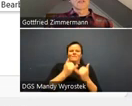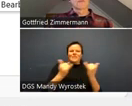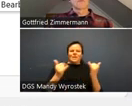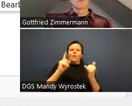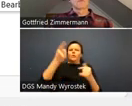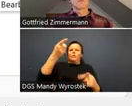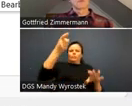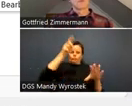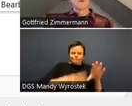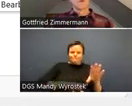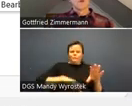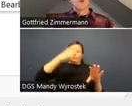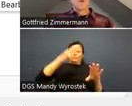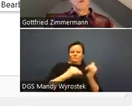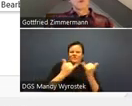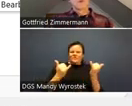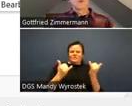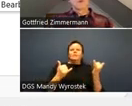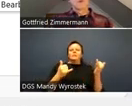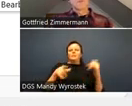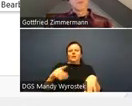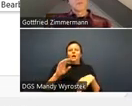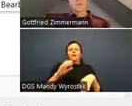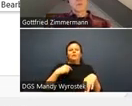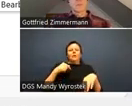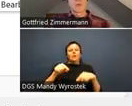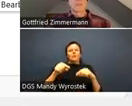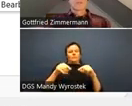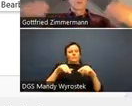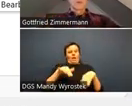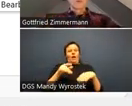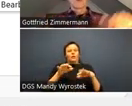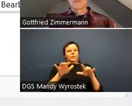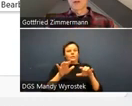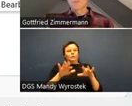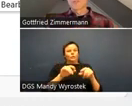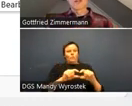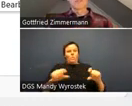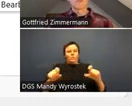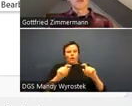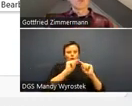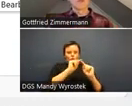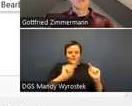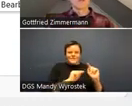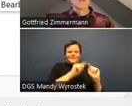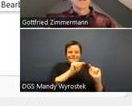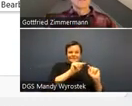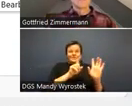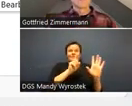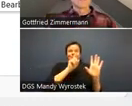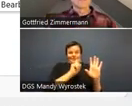Referenzen, nächste Fußnote. Oder ich kann von dem Fußnotenbereich zurück in den Hauptinhaltsbereich